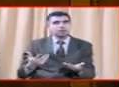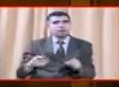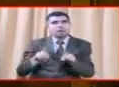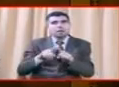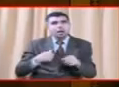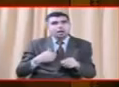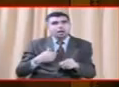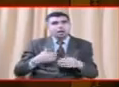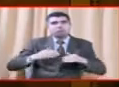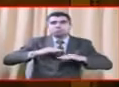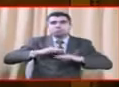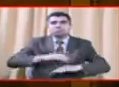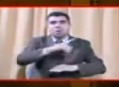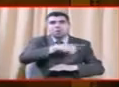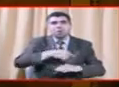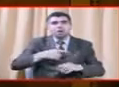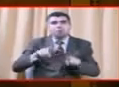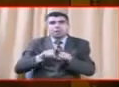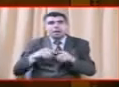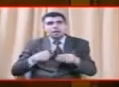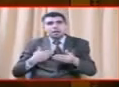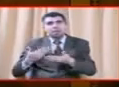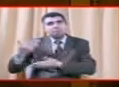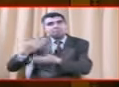عندنا شغل كنقلبوا كيفاش نختلقوا